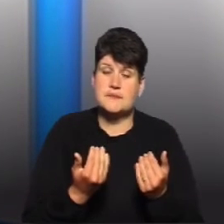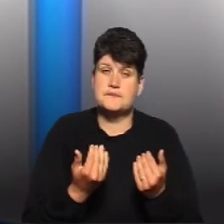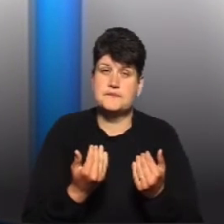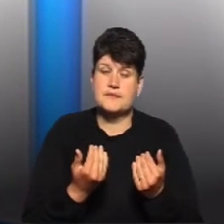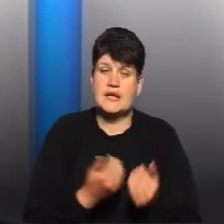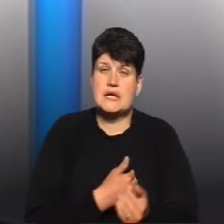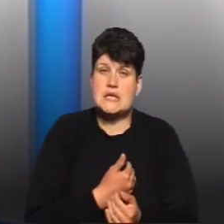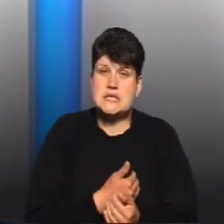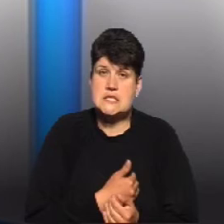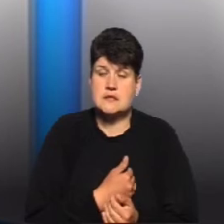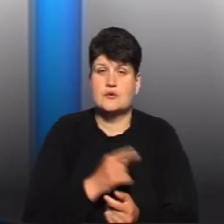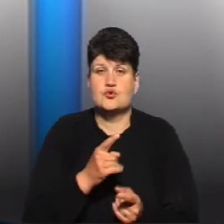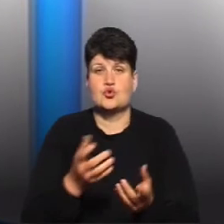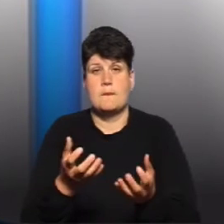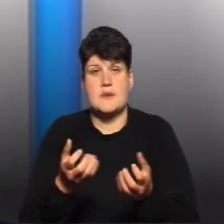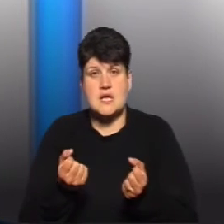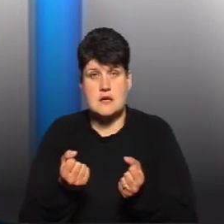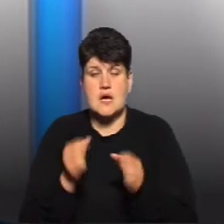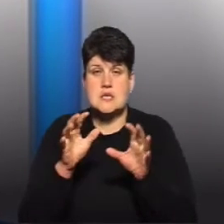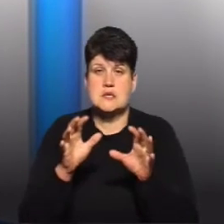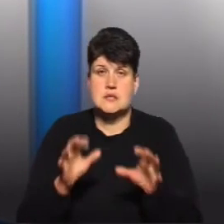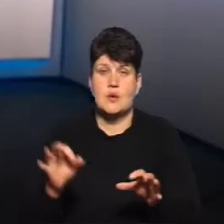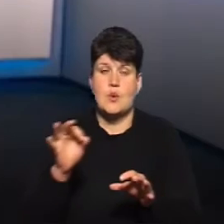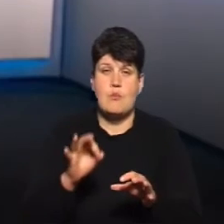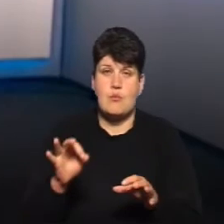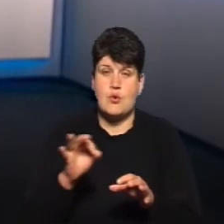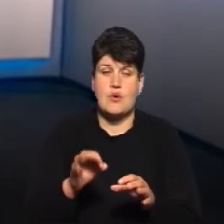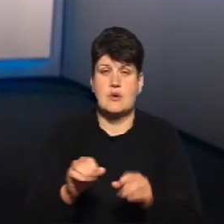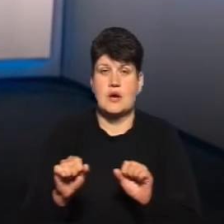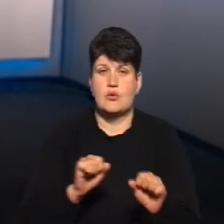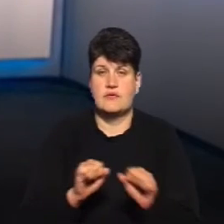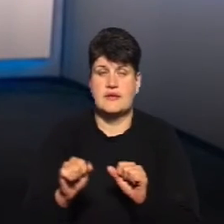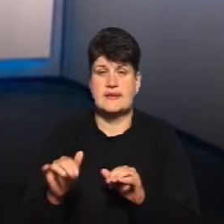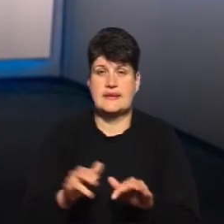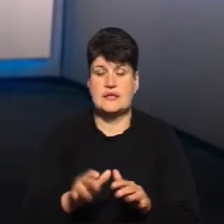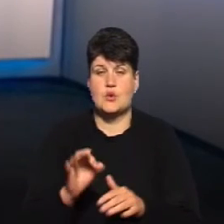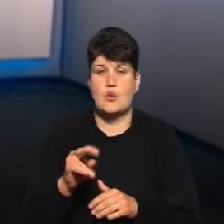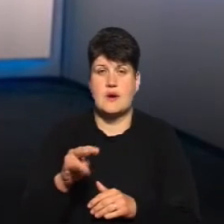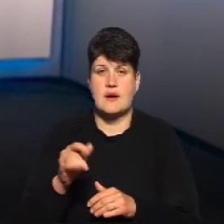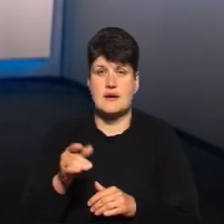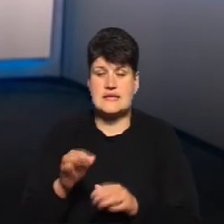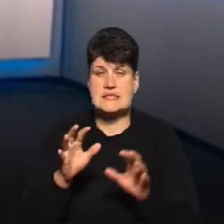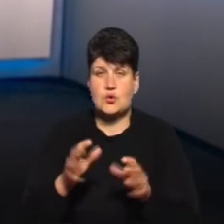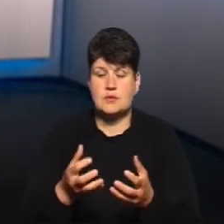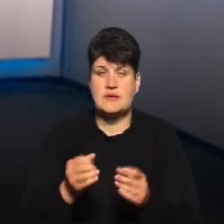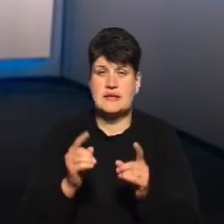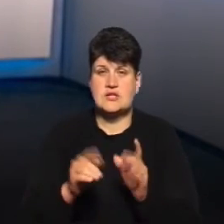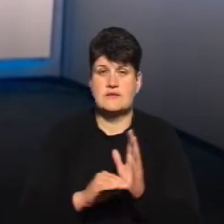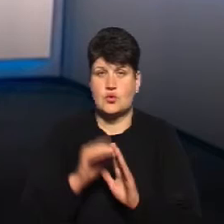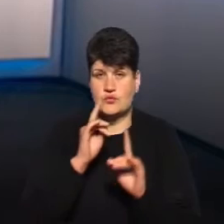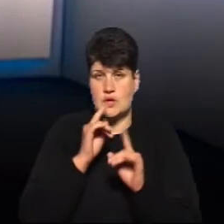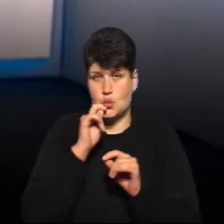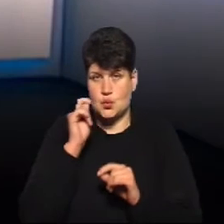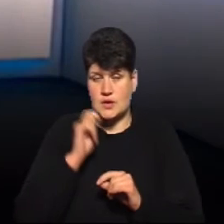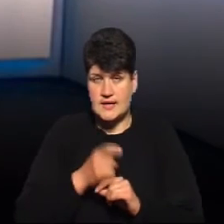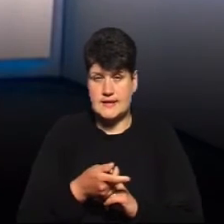ініціативу щодо прийняття закону про регулювання там діяльності олігархів? Оскільки ми розуміємо, що закони приймаються виключно Верховною Радою України. Так, тобто є